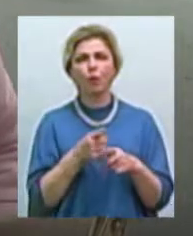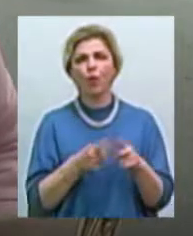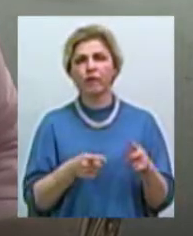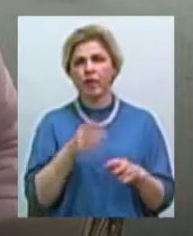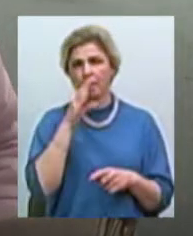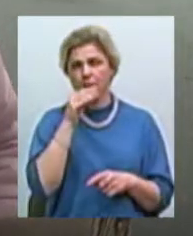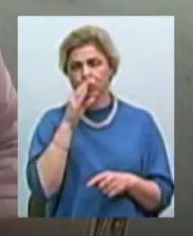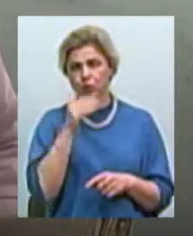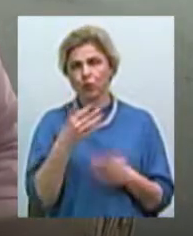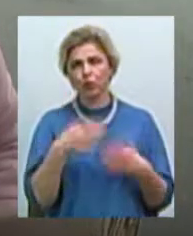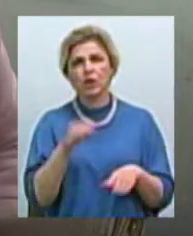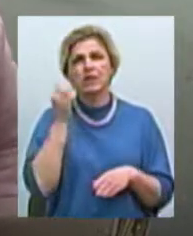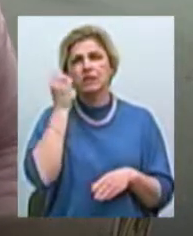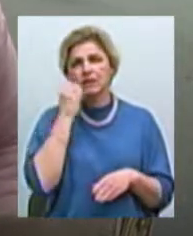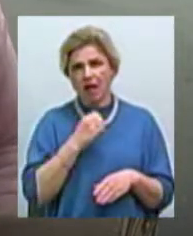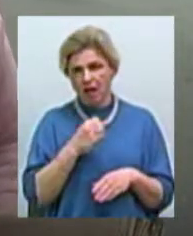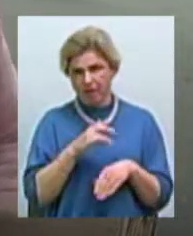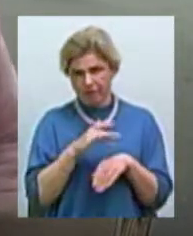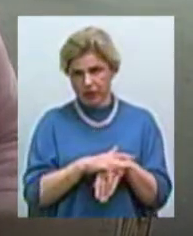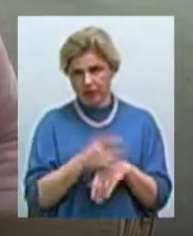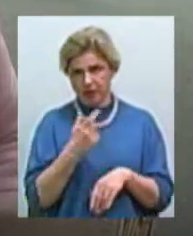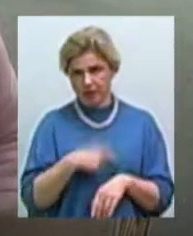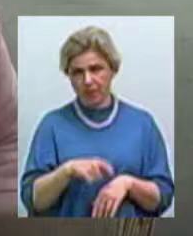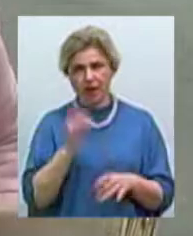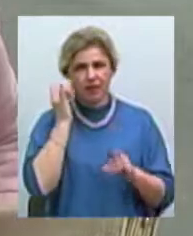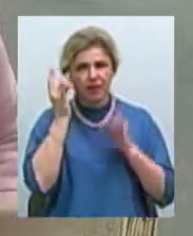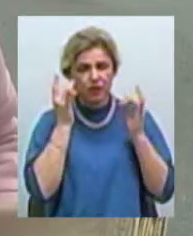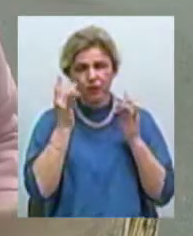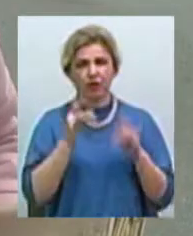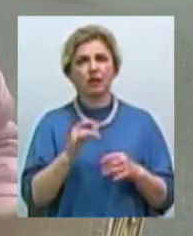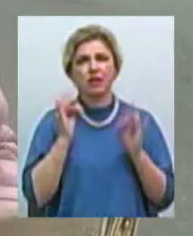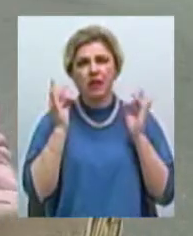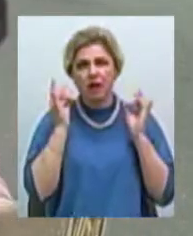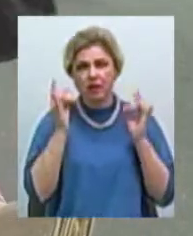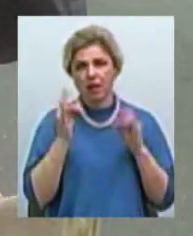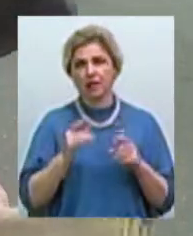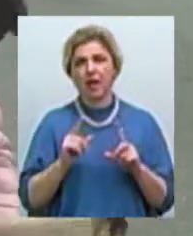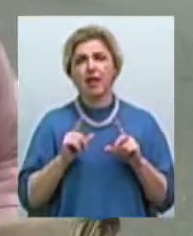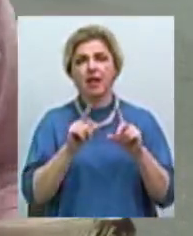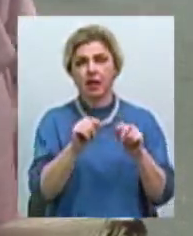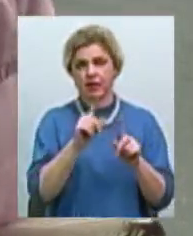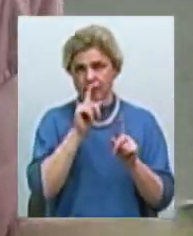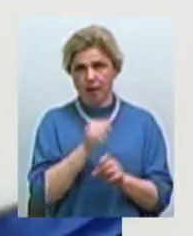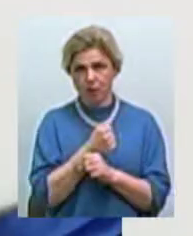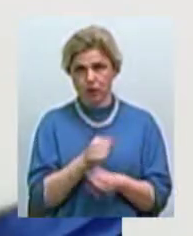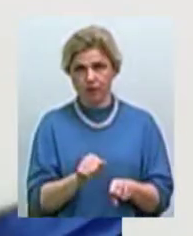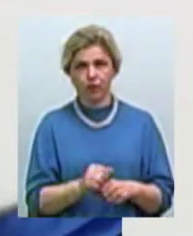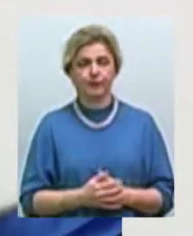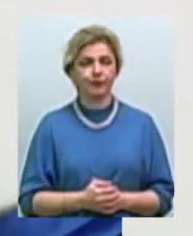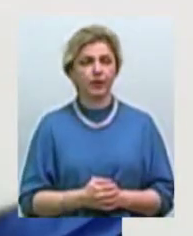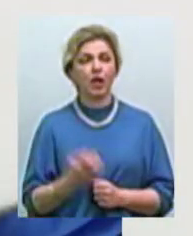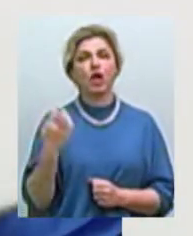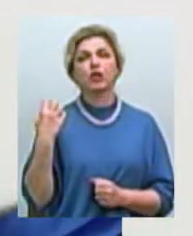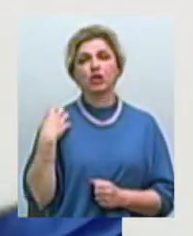Половина маршруток, вони вже вичерпали себе. Дерчать, торохтять, їхати неможливо. Розумієте? Начальник